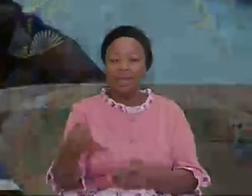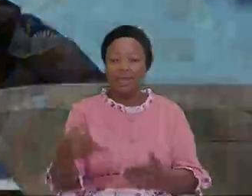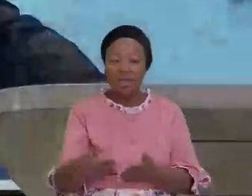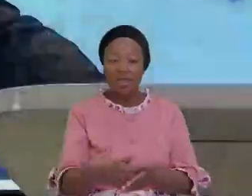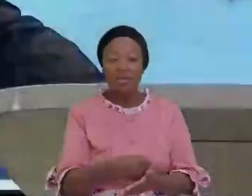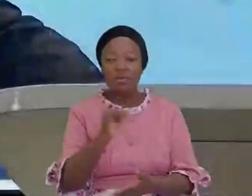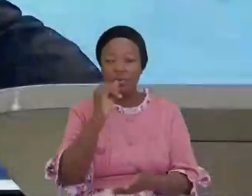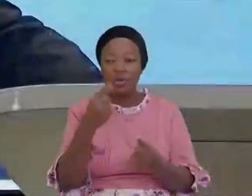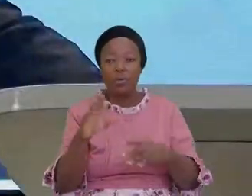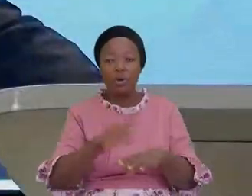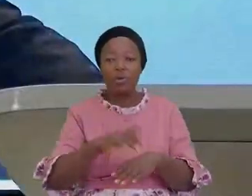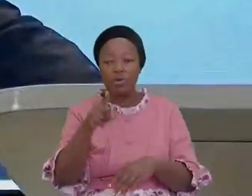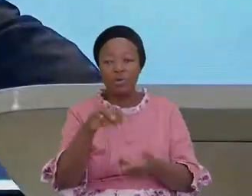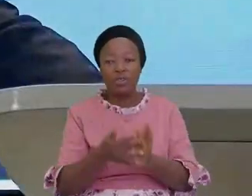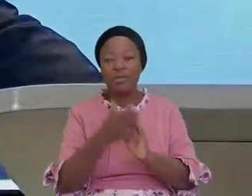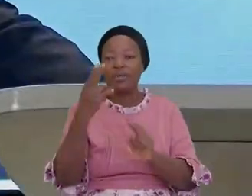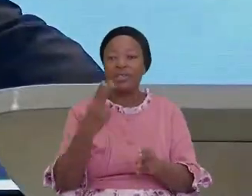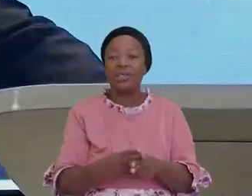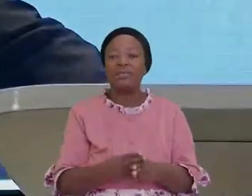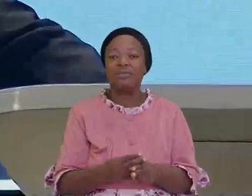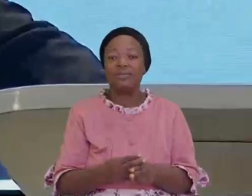un nouveau jour commence.